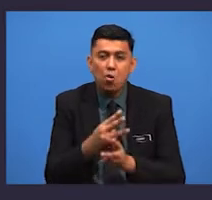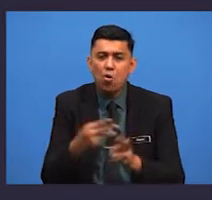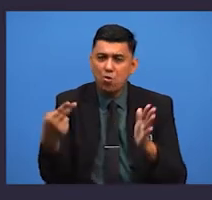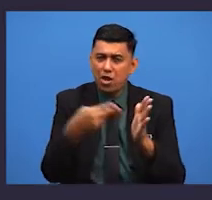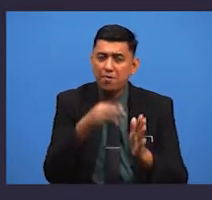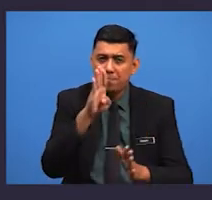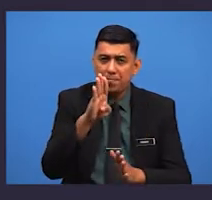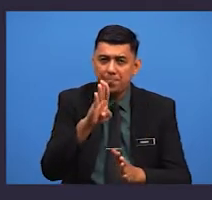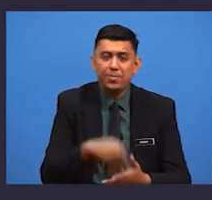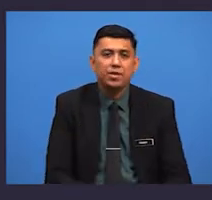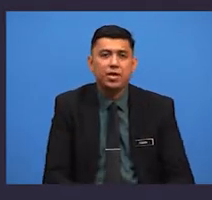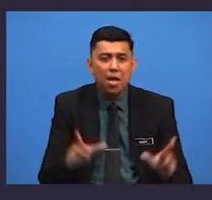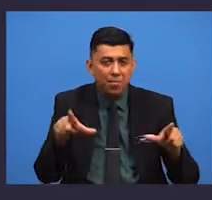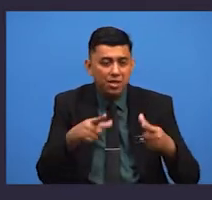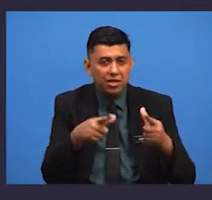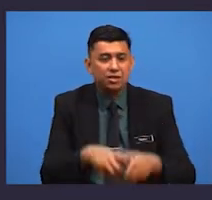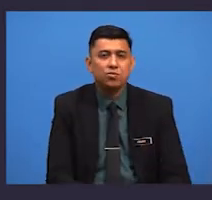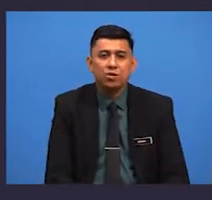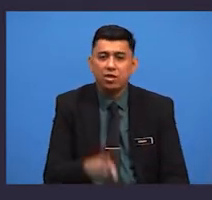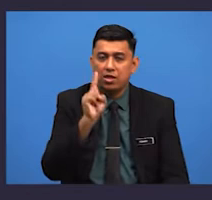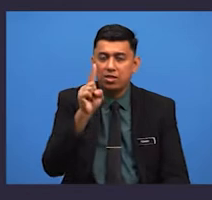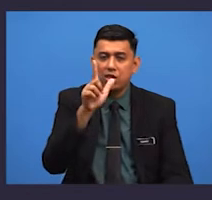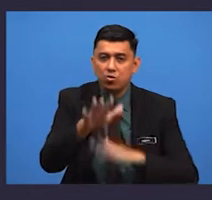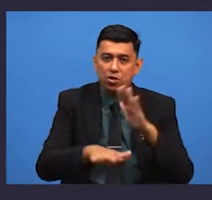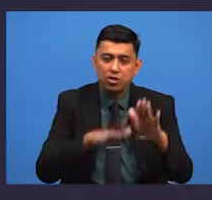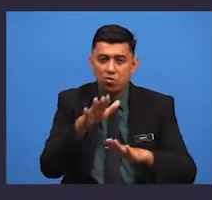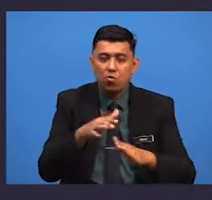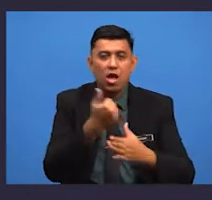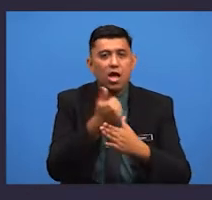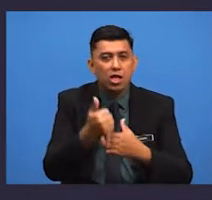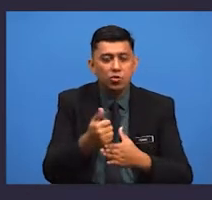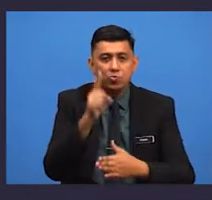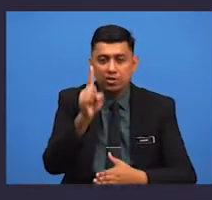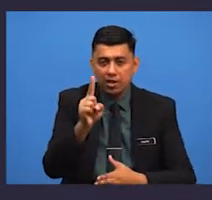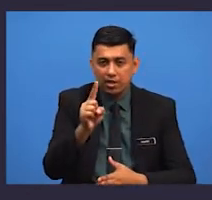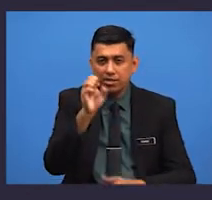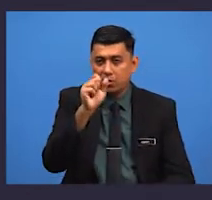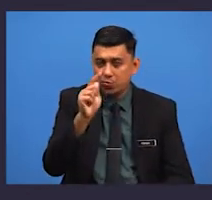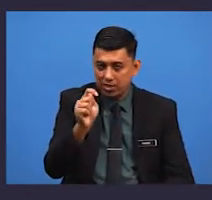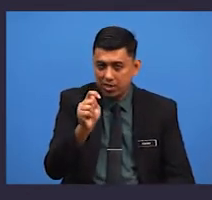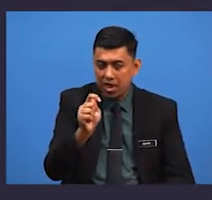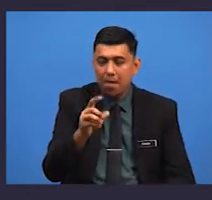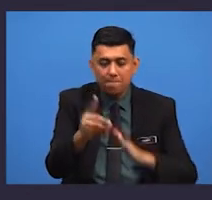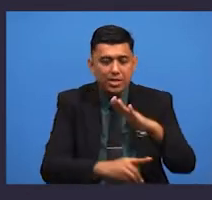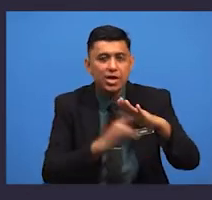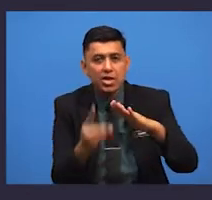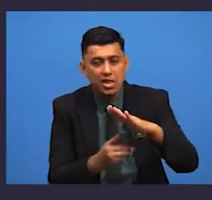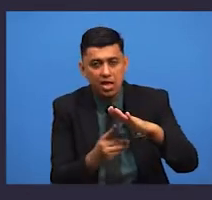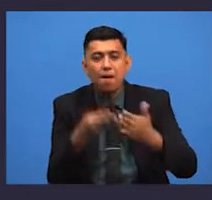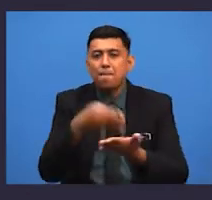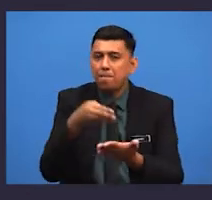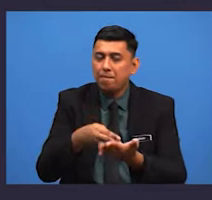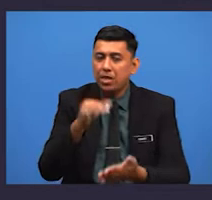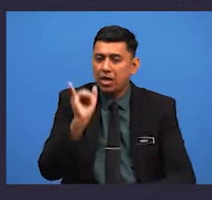Struktur kawalan ulangan B melaksanakan satu langkah atau satu set